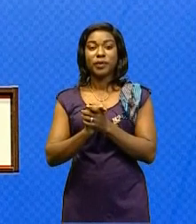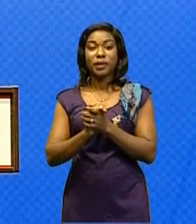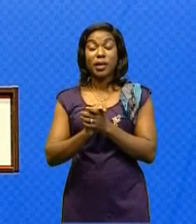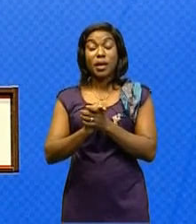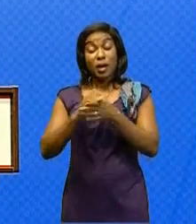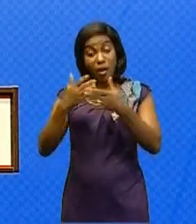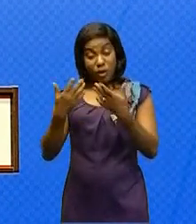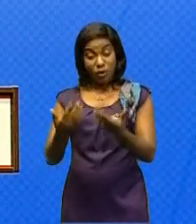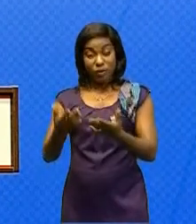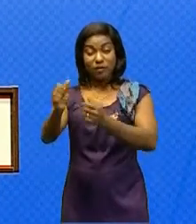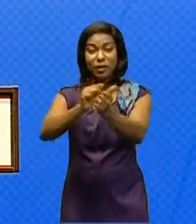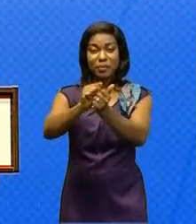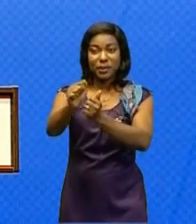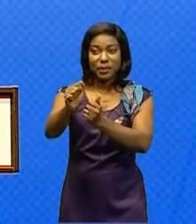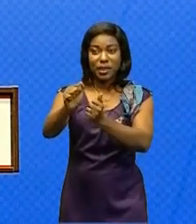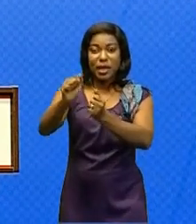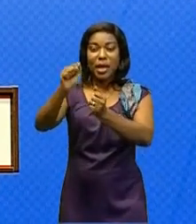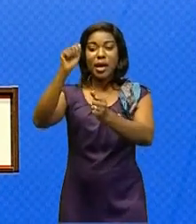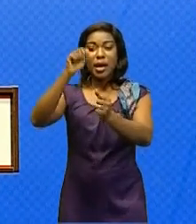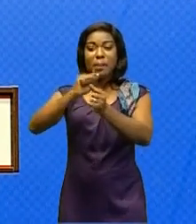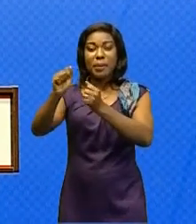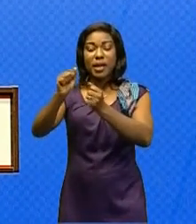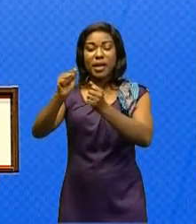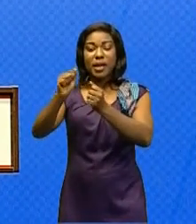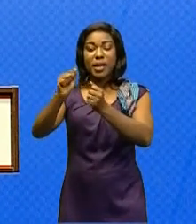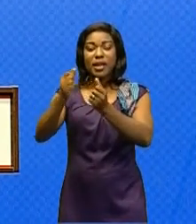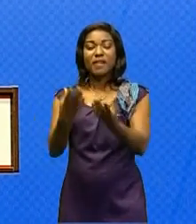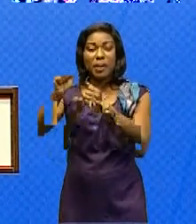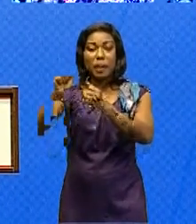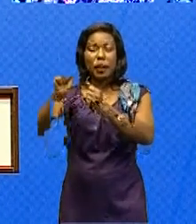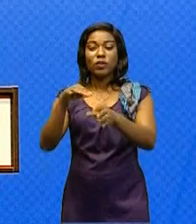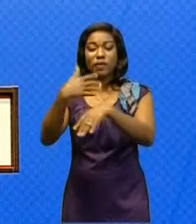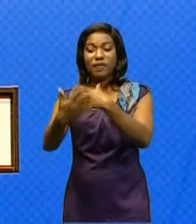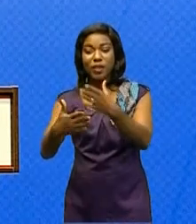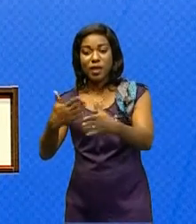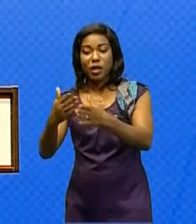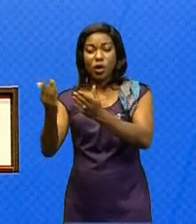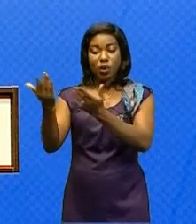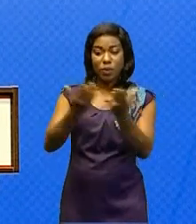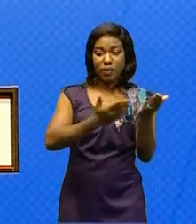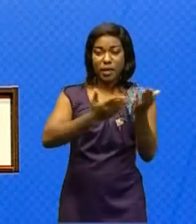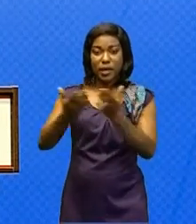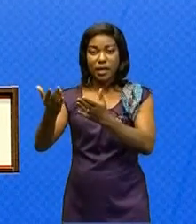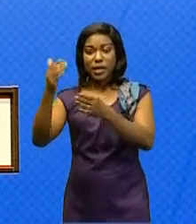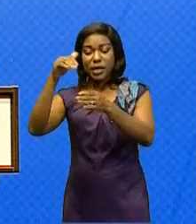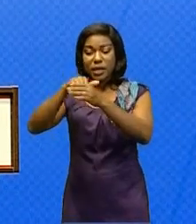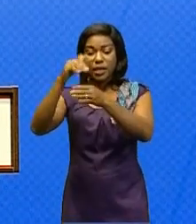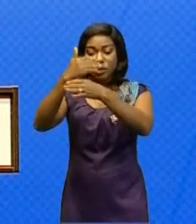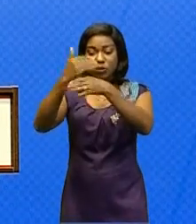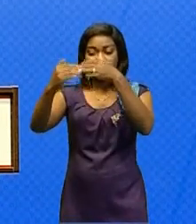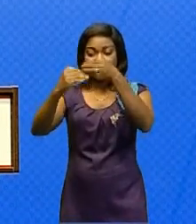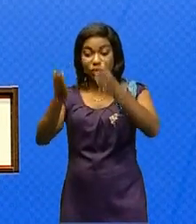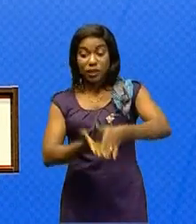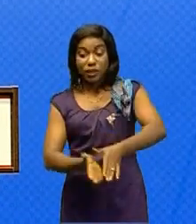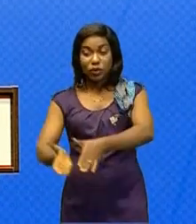passe notamment par l'octroi des facilités aux acteurs économiques intervenant dans la construction des